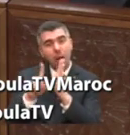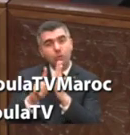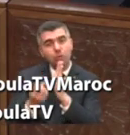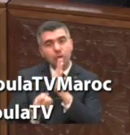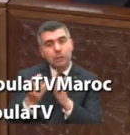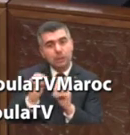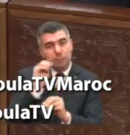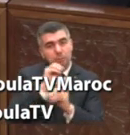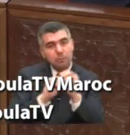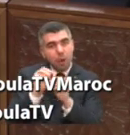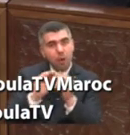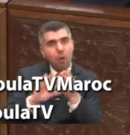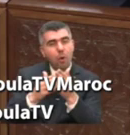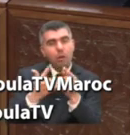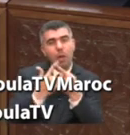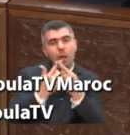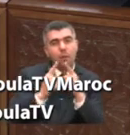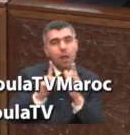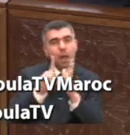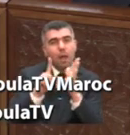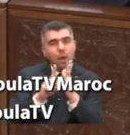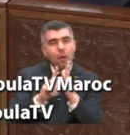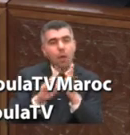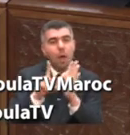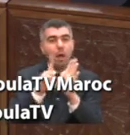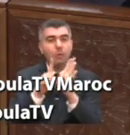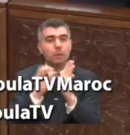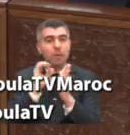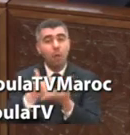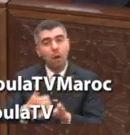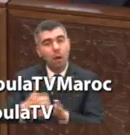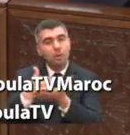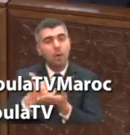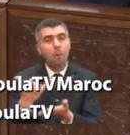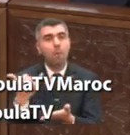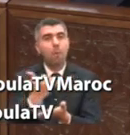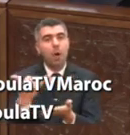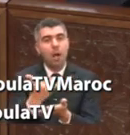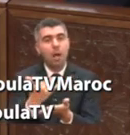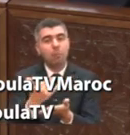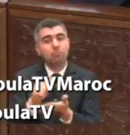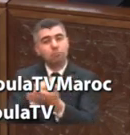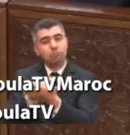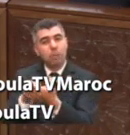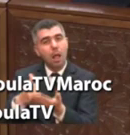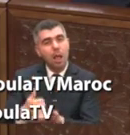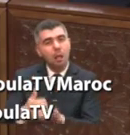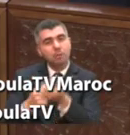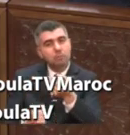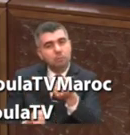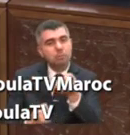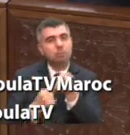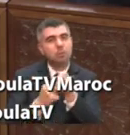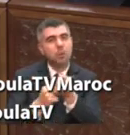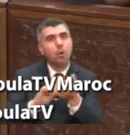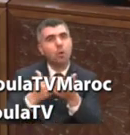المكتب، وكذلك إعادة النظر في القانون ديال حقوق المؤلف لإعطاء مكانة خاصة وأن يستفيد هاد المؤلفين من هاد الموارد